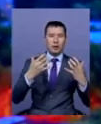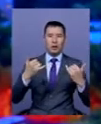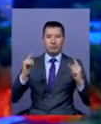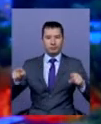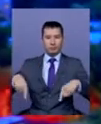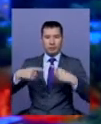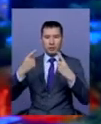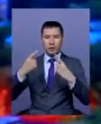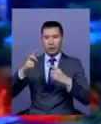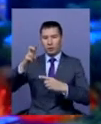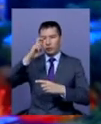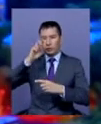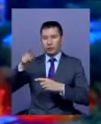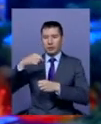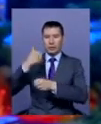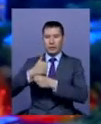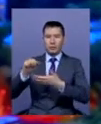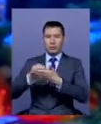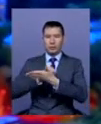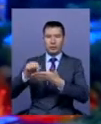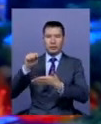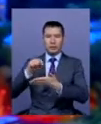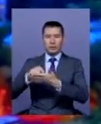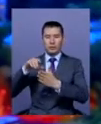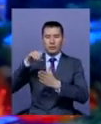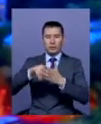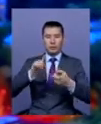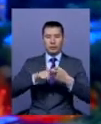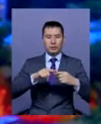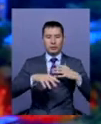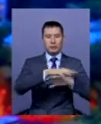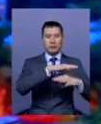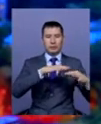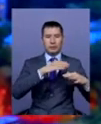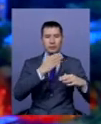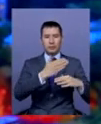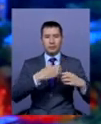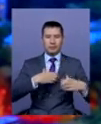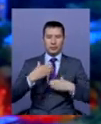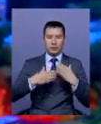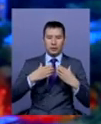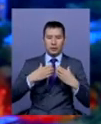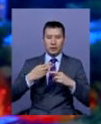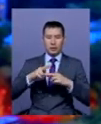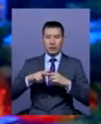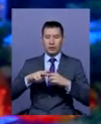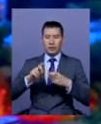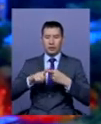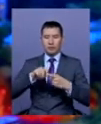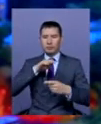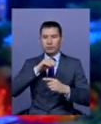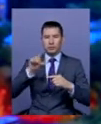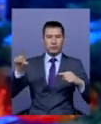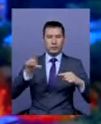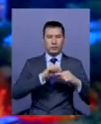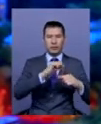мемлекеттің басты құжаты ел өмірінің барлық саласында алтын арқауға айналды. Азаттықтың тірегі атазаңымыздың тарихы